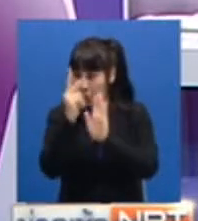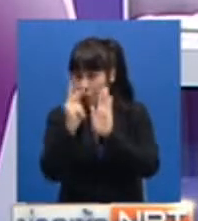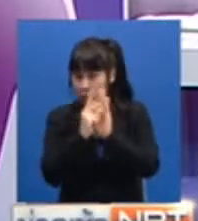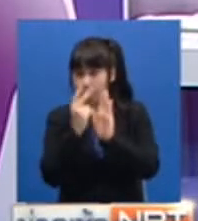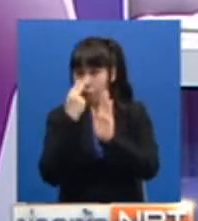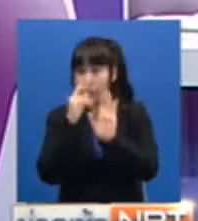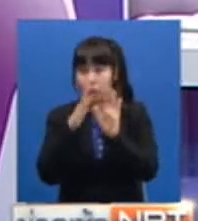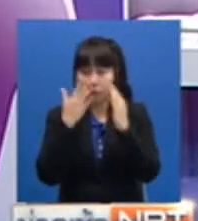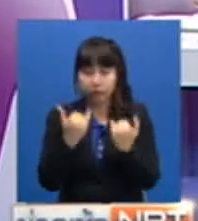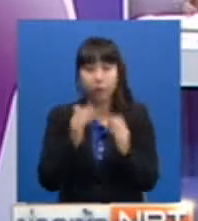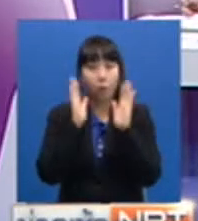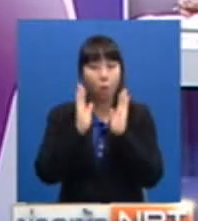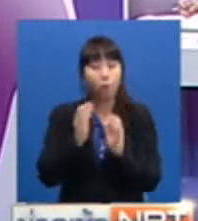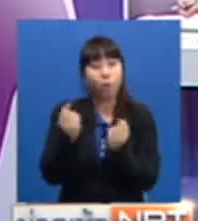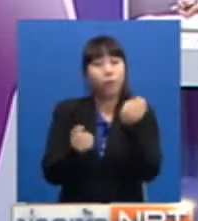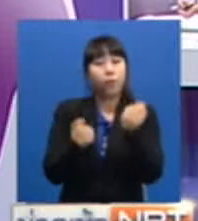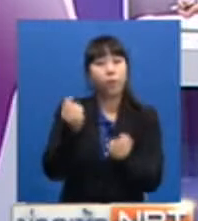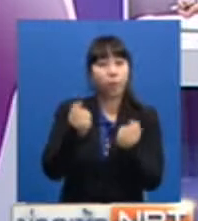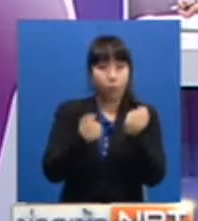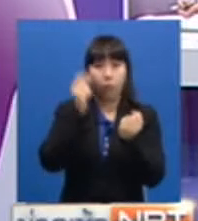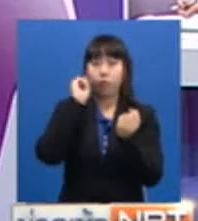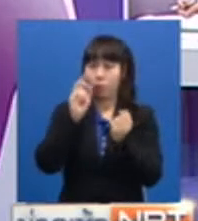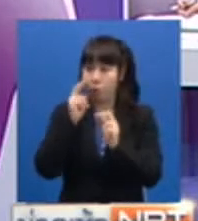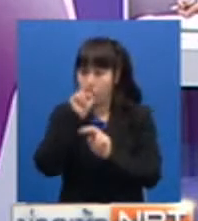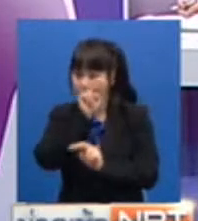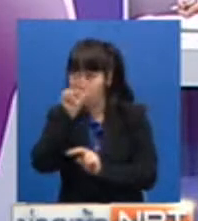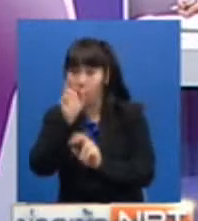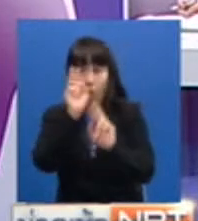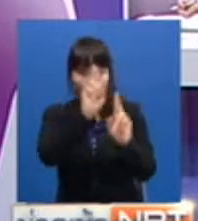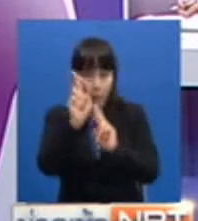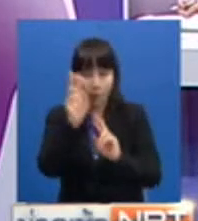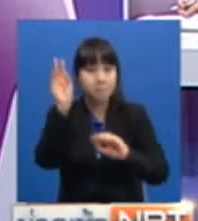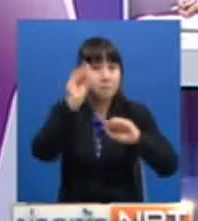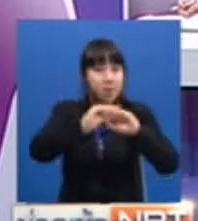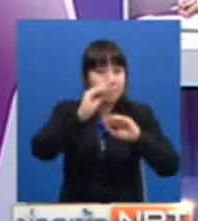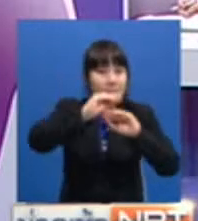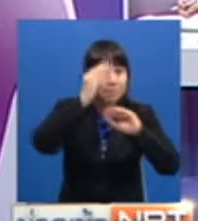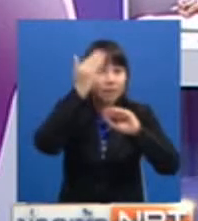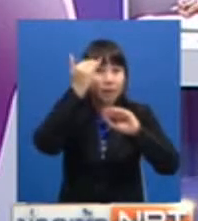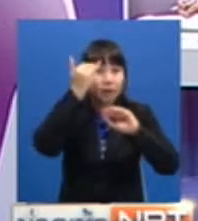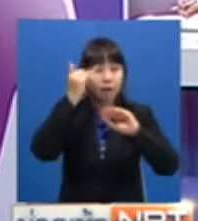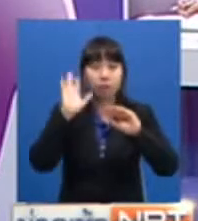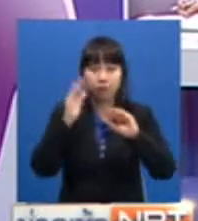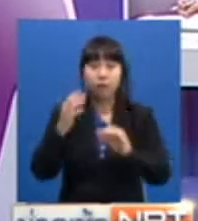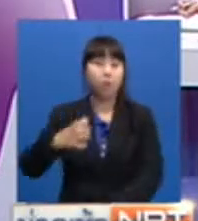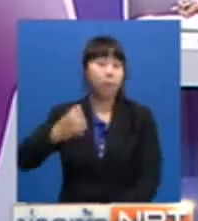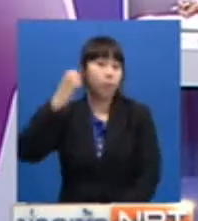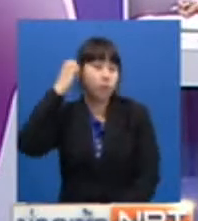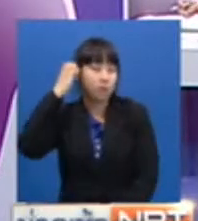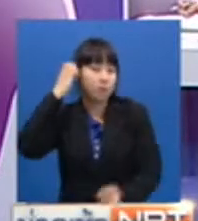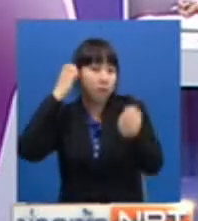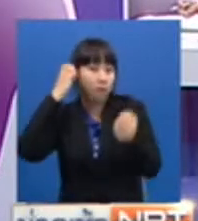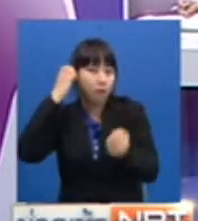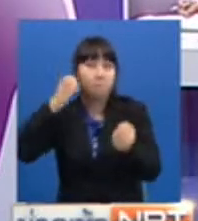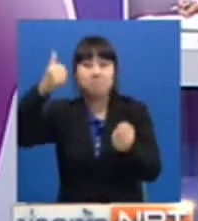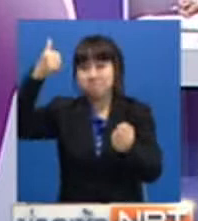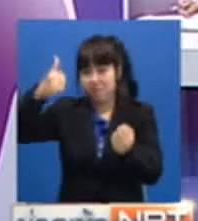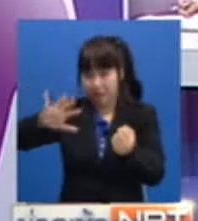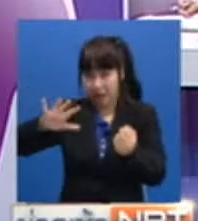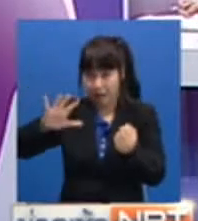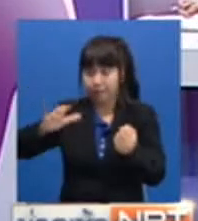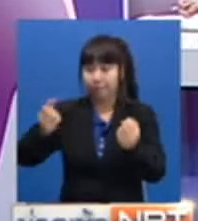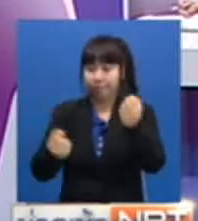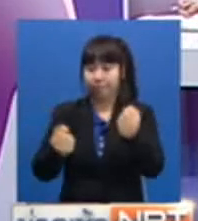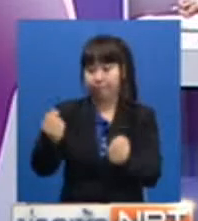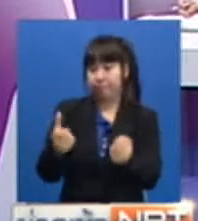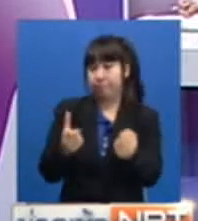ายคนเวลาที่ขับรถยนต์จะต้องใช้ความระมัดระวังเพิ่มมากยิ่งขึ้นเพราะว่าหลังจากที่ใช้โทรศัพท์ไม่ได้แล้วไม่สามารถที่จะแชทกัน